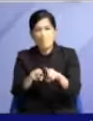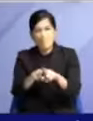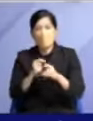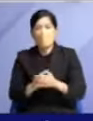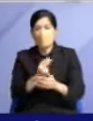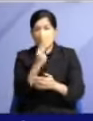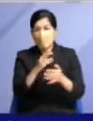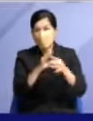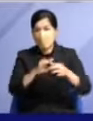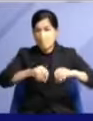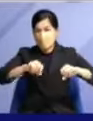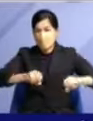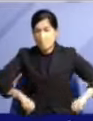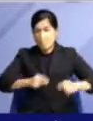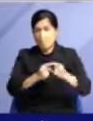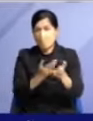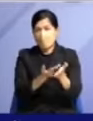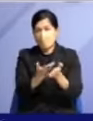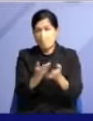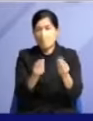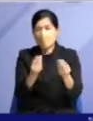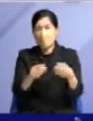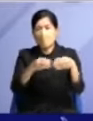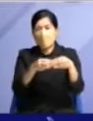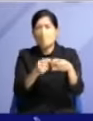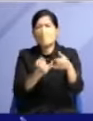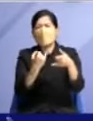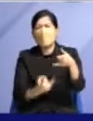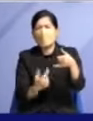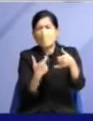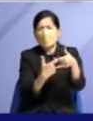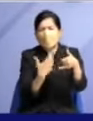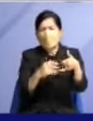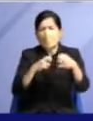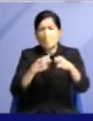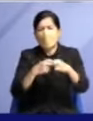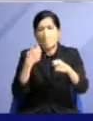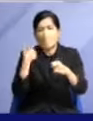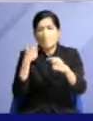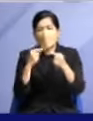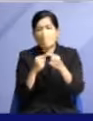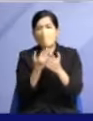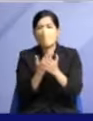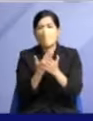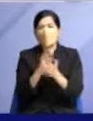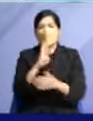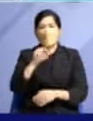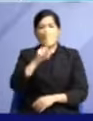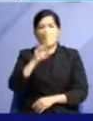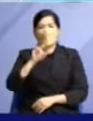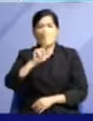ื่องของการอนุมัติจ่ายเงินช่วยเหลือผู้ที่แพ้วัคซีนนะคะ120รายเป็นเงินกว่า 4.7 ล้านบาทค่ะ